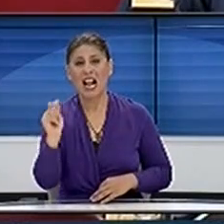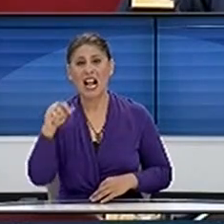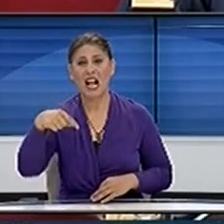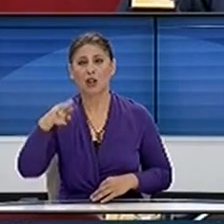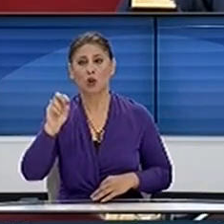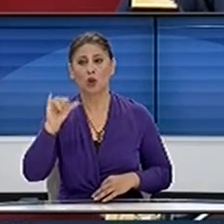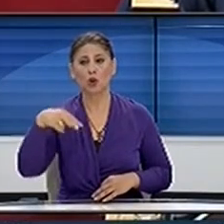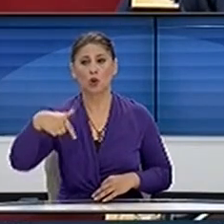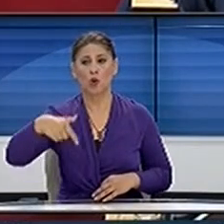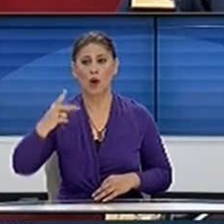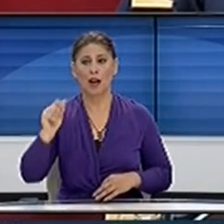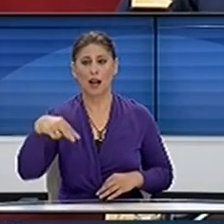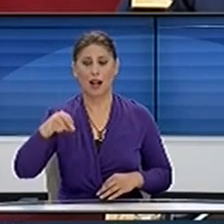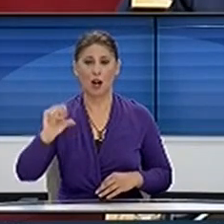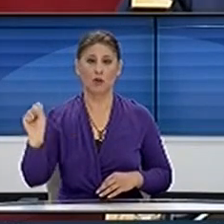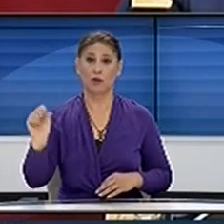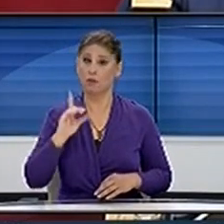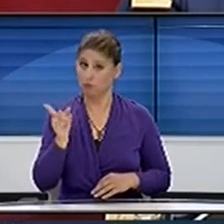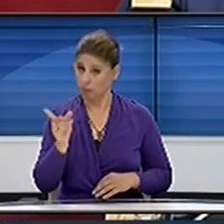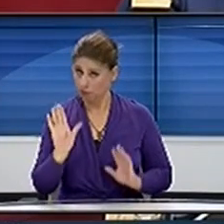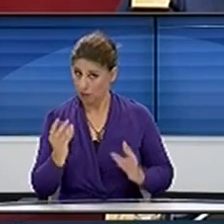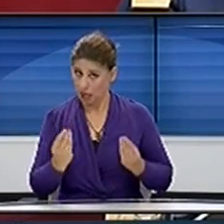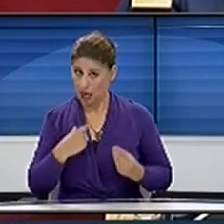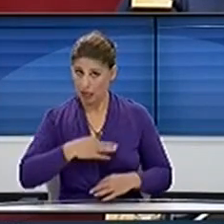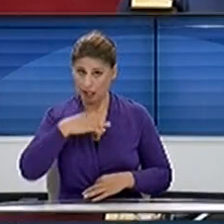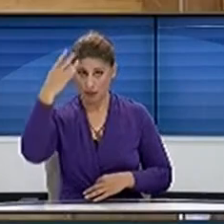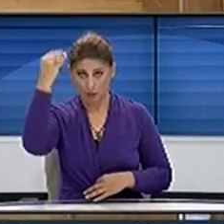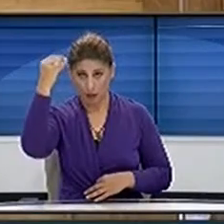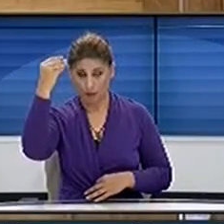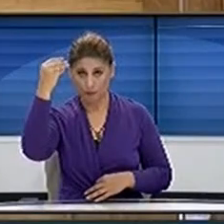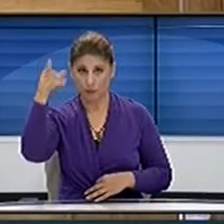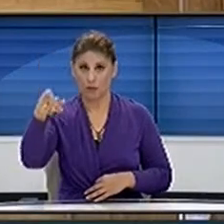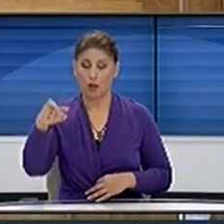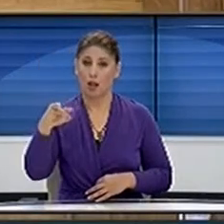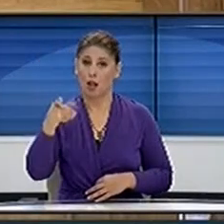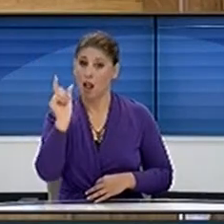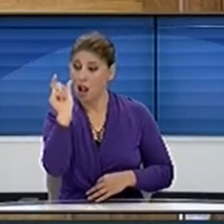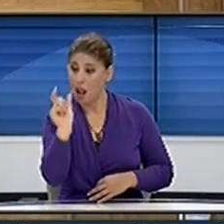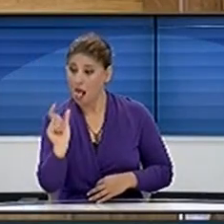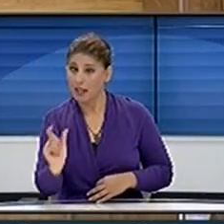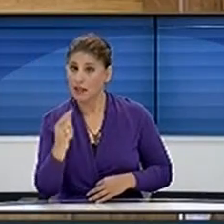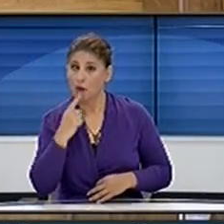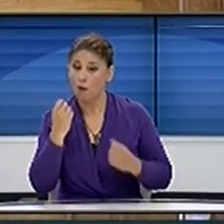Προσέξτε καλά, κύριε Τσίπρα, διότι οι λέξεις σας έχουν το βάρος και τη σημασία τους.